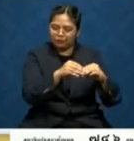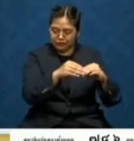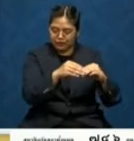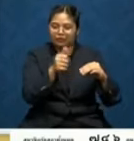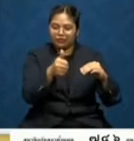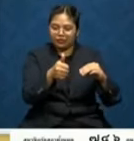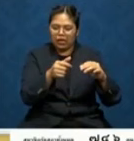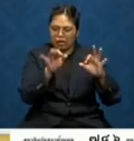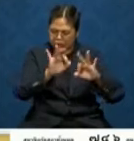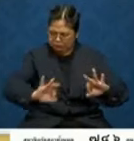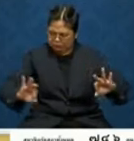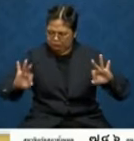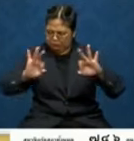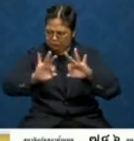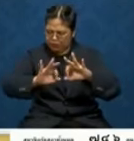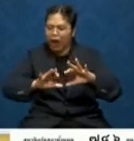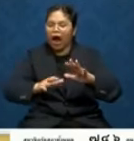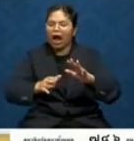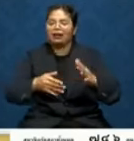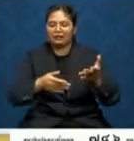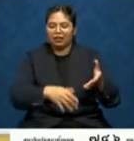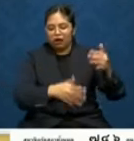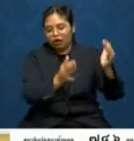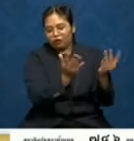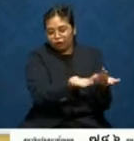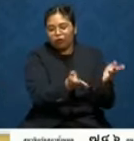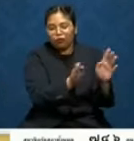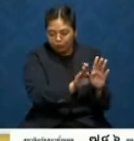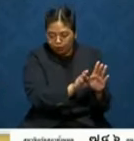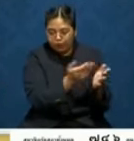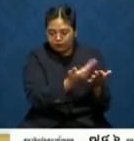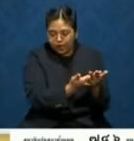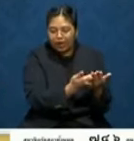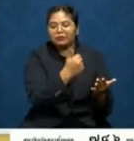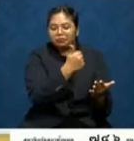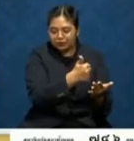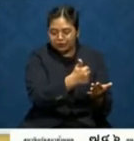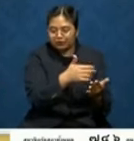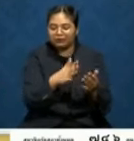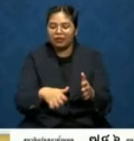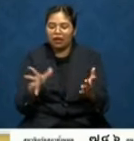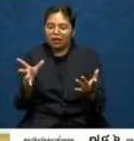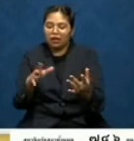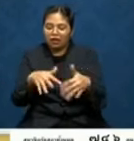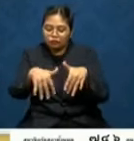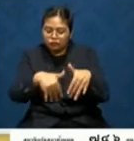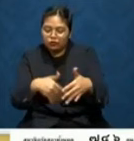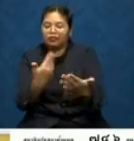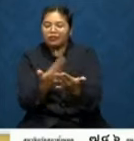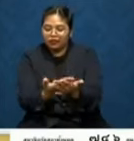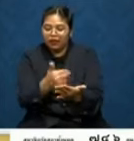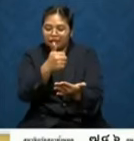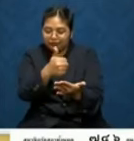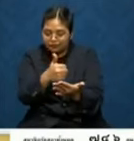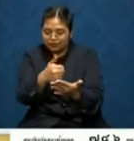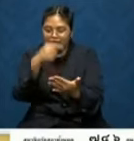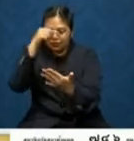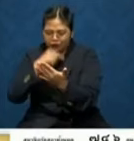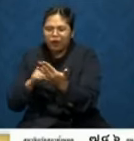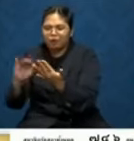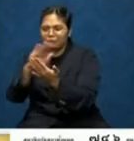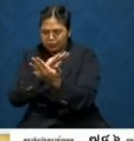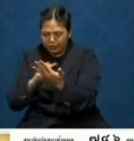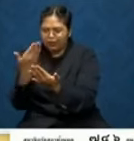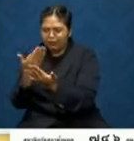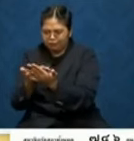องให้ชุมชนมีรายได้ต้องให้ประเทศมีรายได้ต้องวางเป้าหมายให้ชัดเจนว่าประเทศไทยจะเป็นมหาอำนา